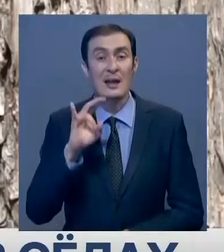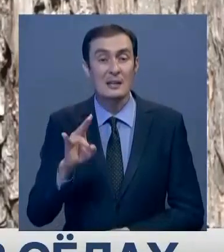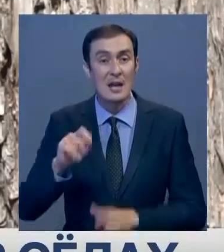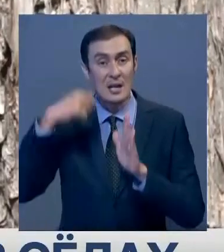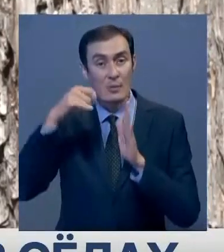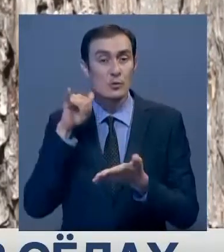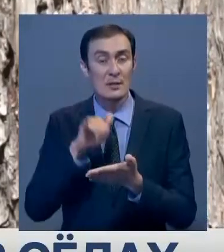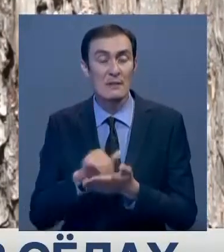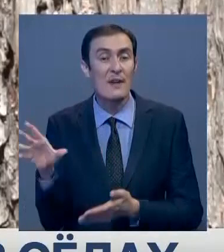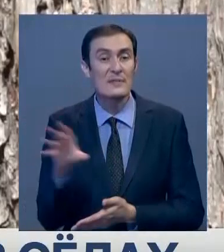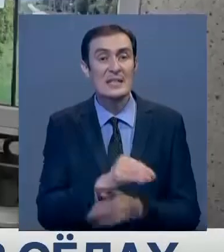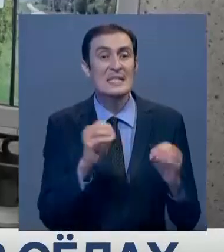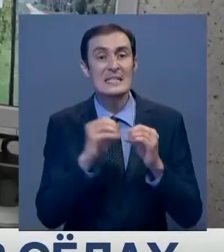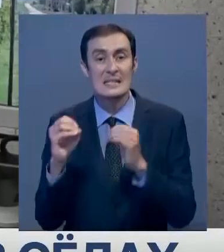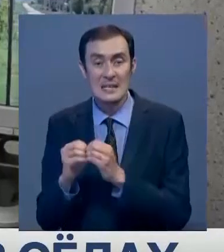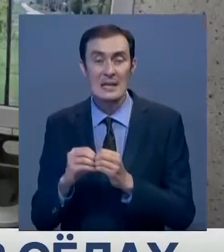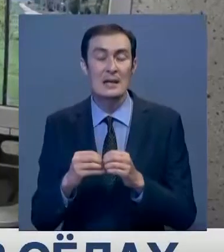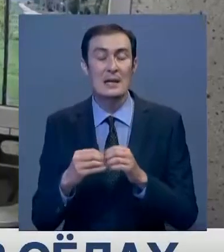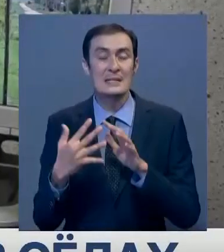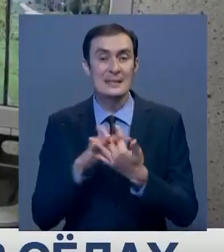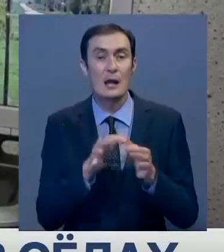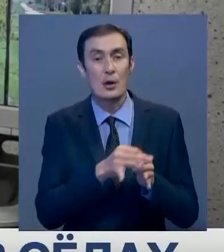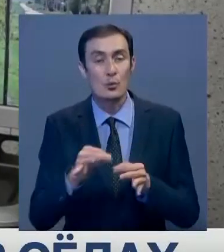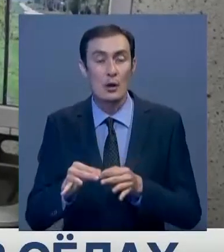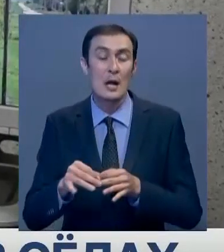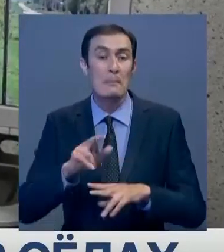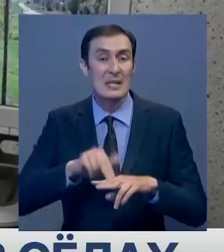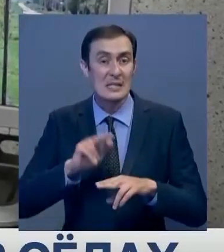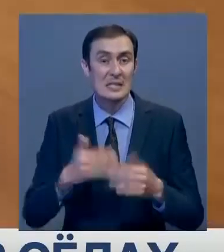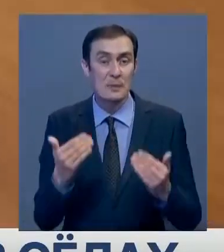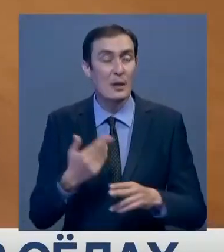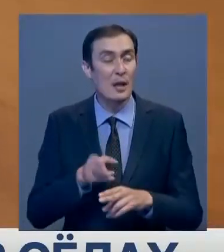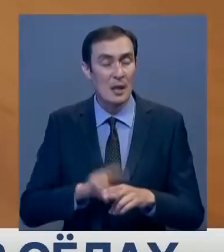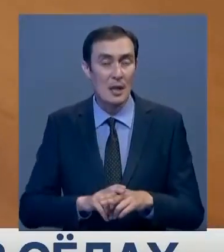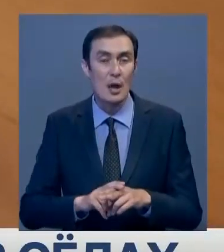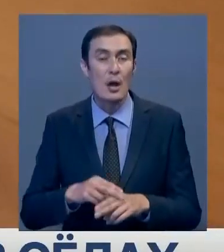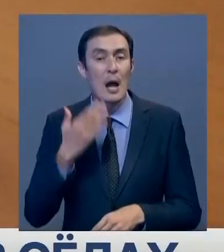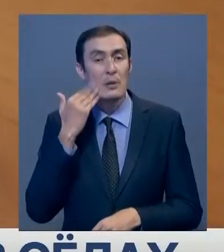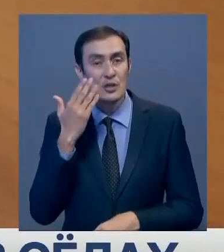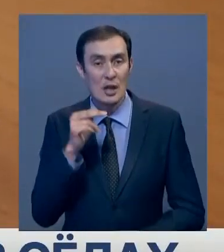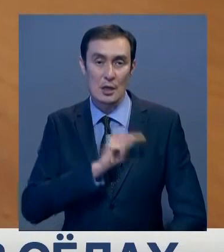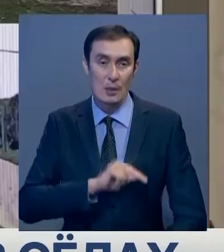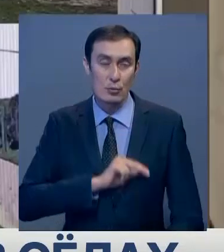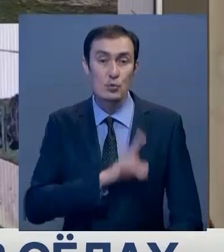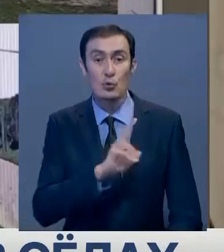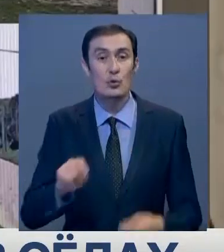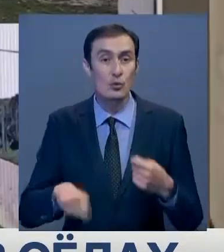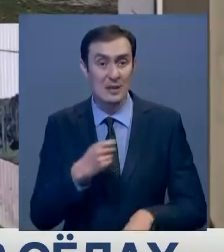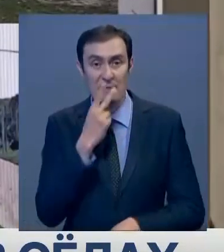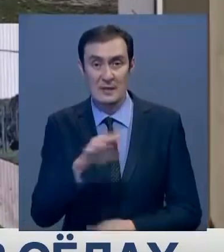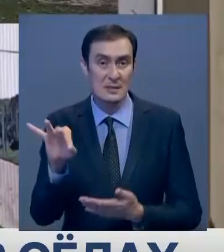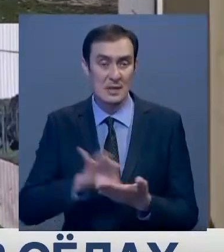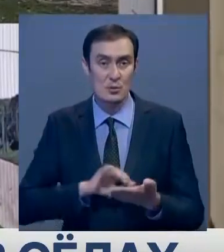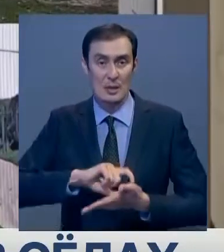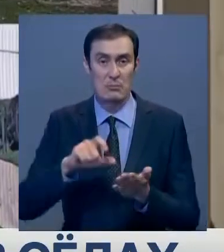камеры установили во всех 10 сельских округах. Местным участковым инспекторам это существенно упрощает работу. Нарушителей видно прямо